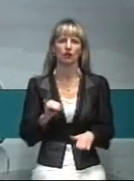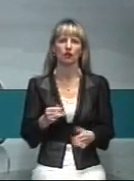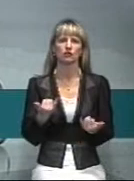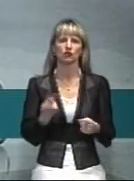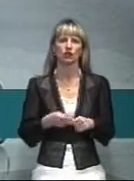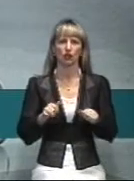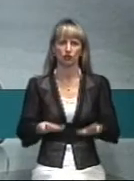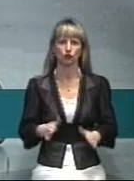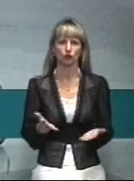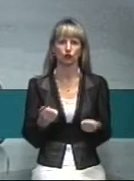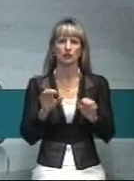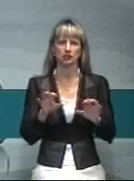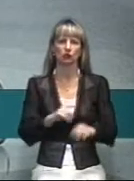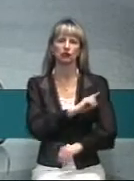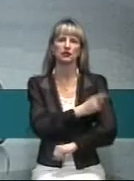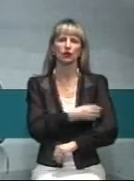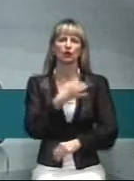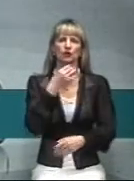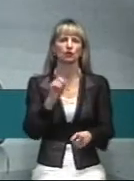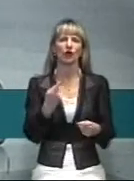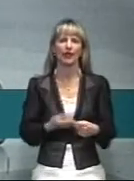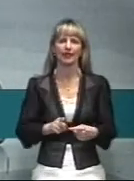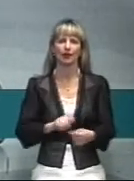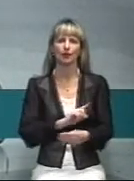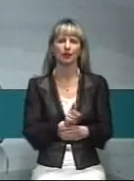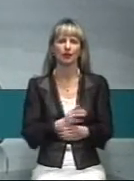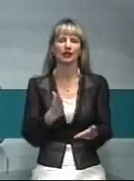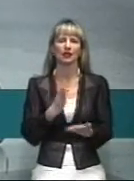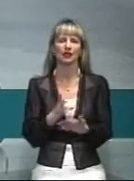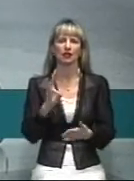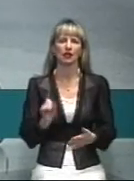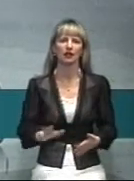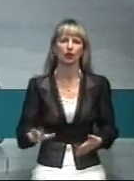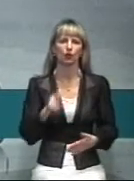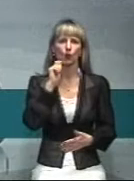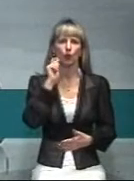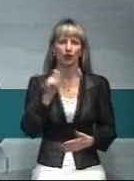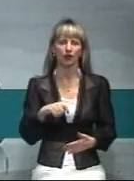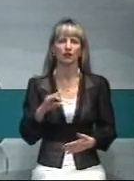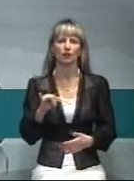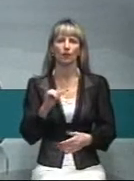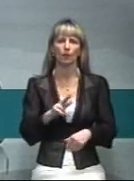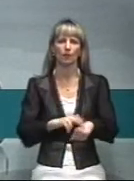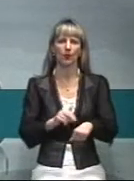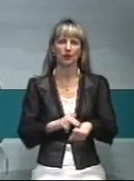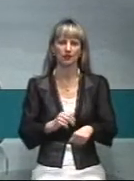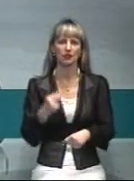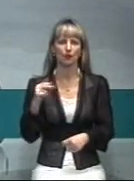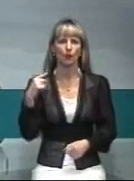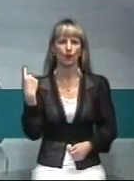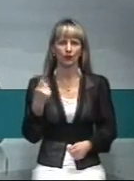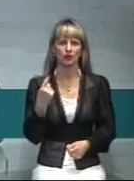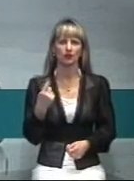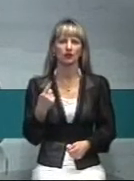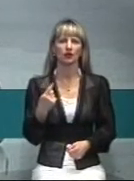сили. Але хочу запевнити, що всі прилади, які діють на території України, в тому числі в управлінні патрульної поліції Запорізької області,